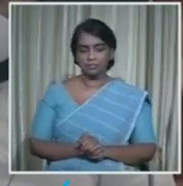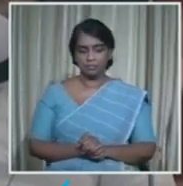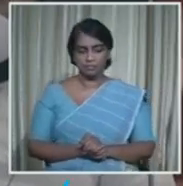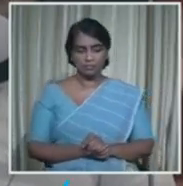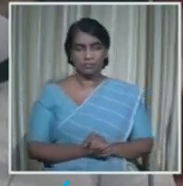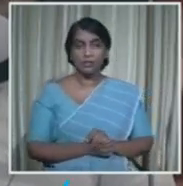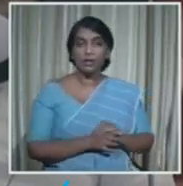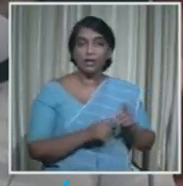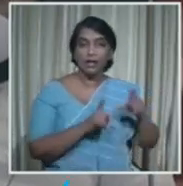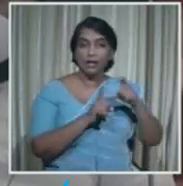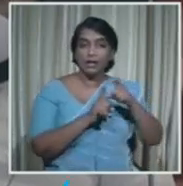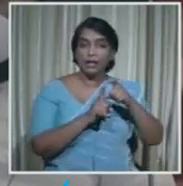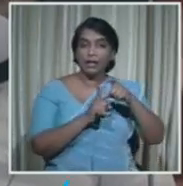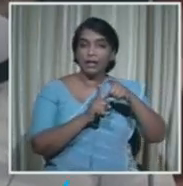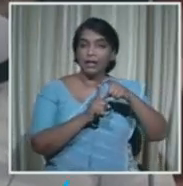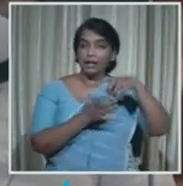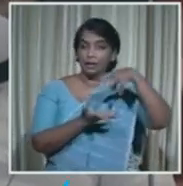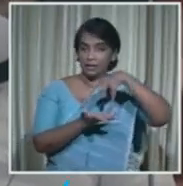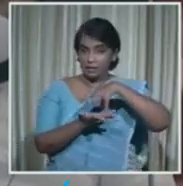district ke niyojane karana